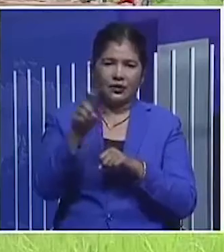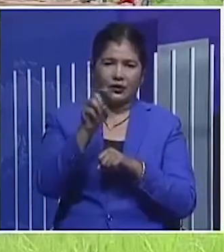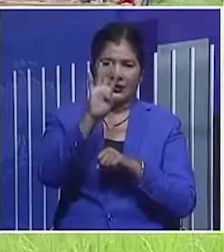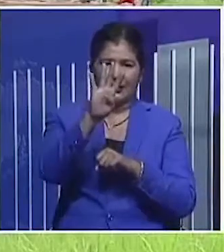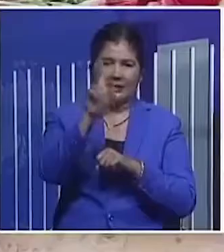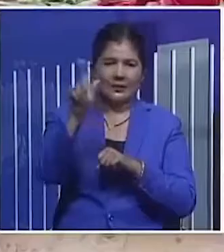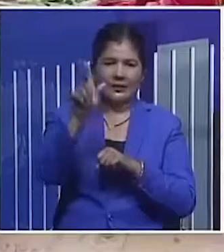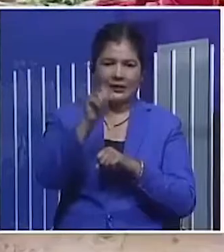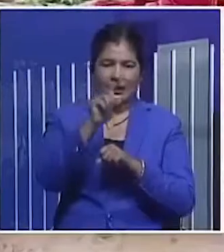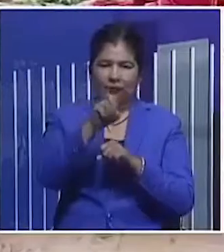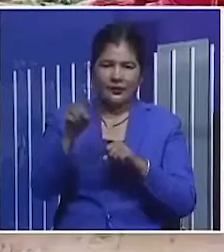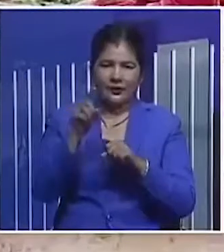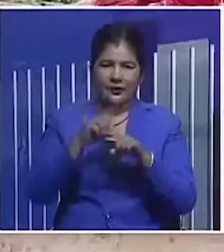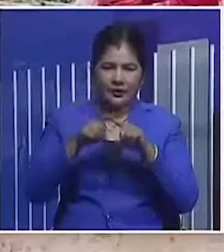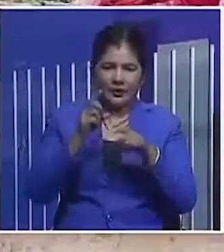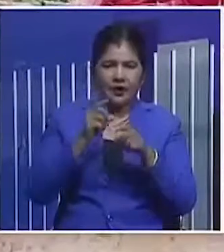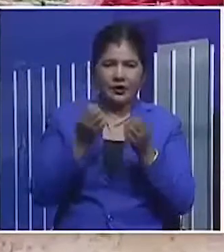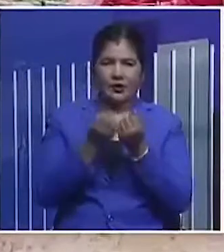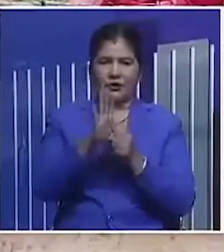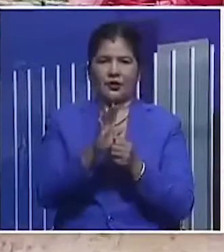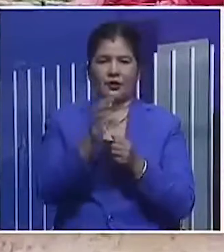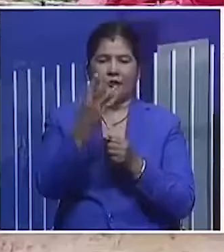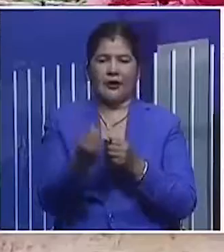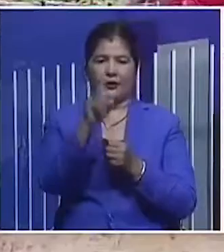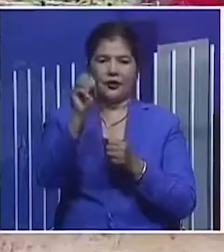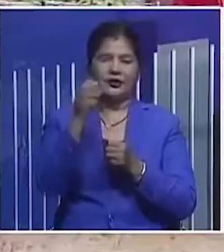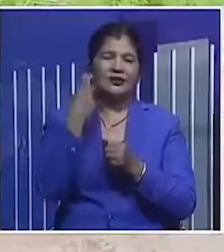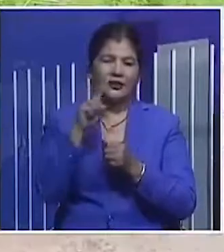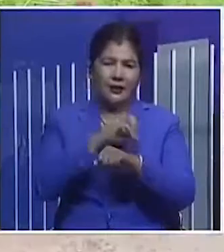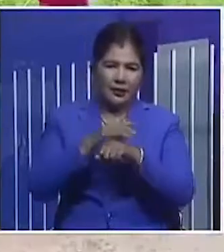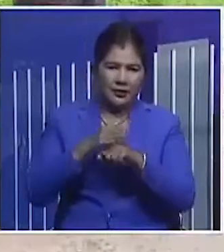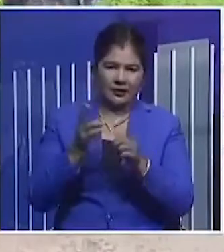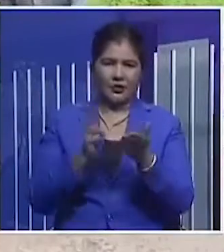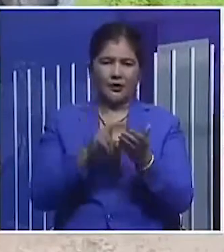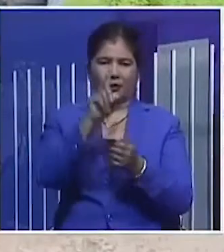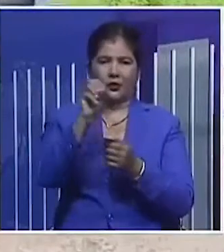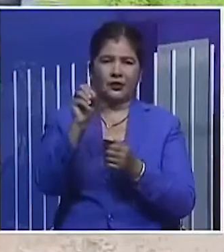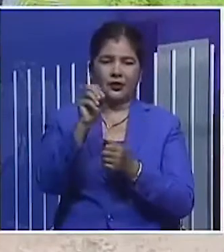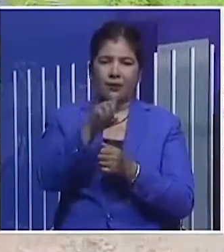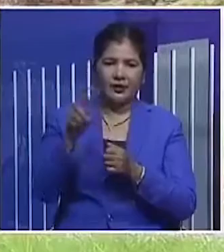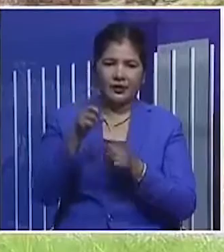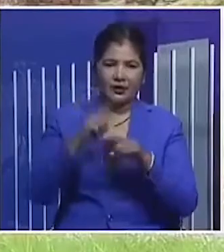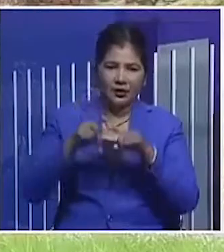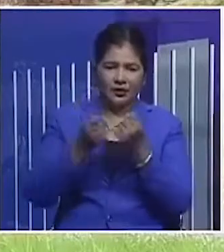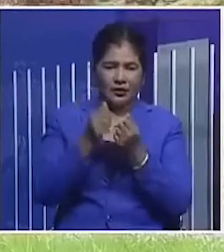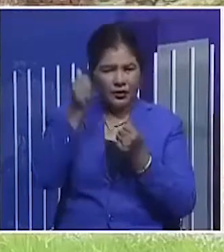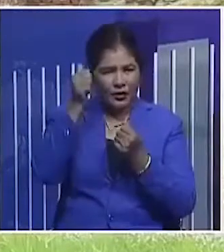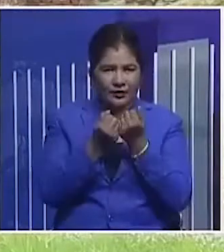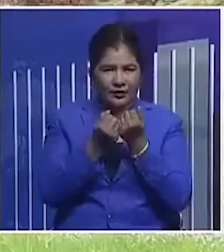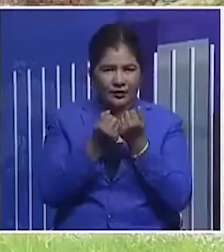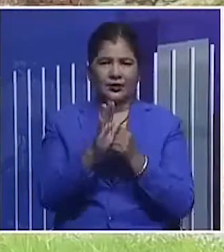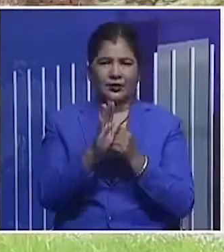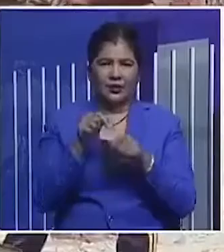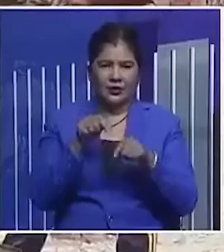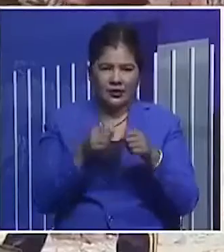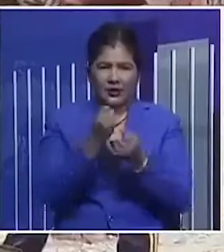10.47% बजेट खर्च गरेको छ। बाँकी रहेको 10 दिनमा प्रदेश सरकारले थप 10% खर्च गर्ने अनुमान गरिएको छ।